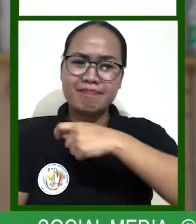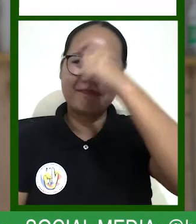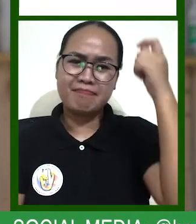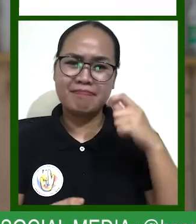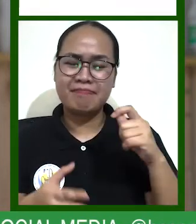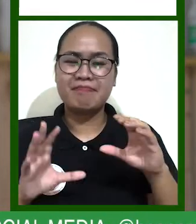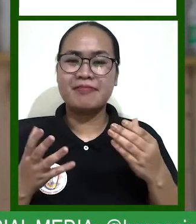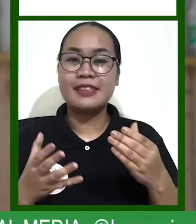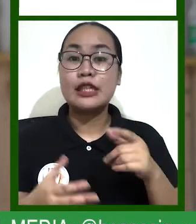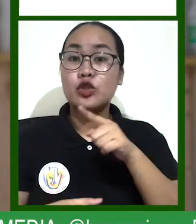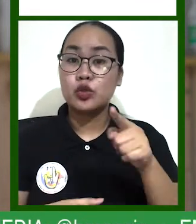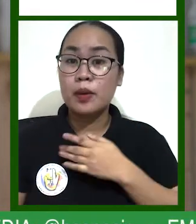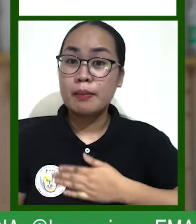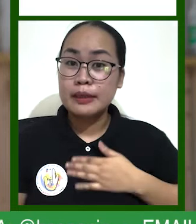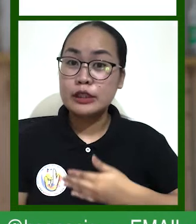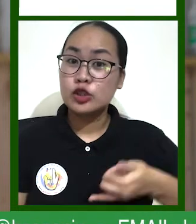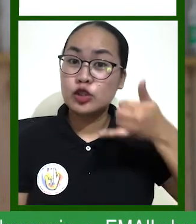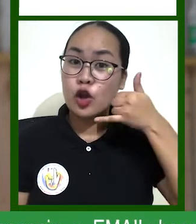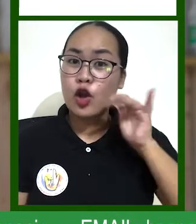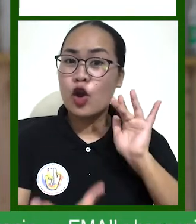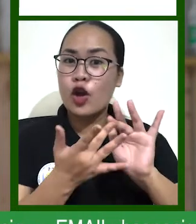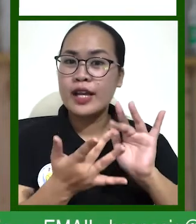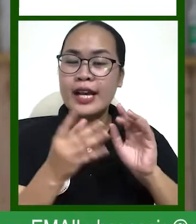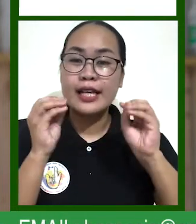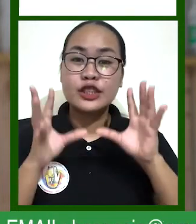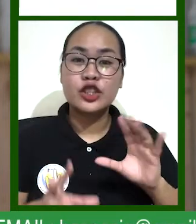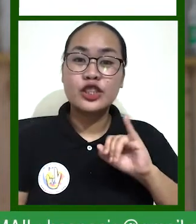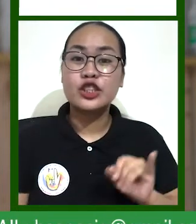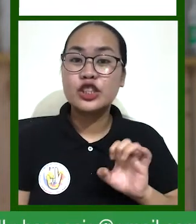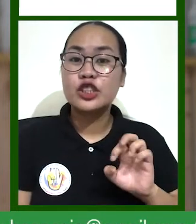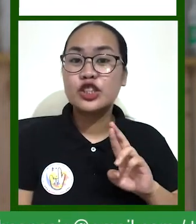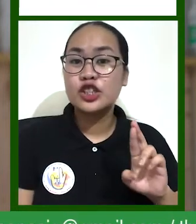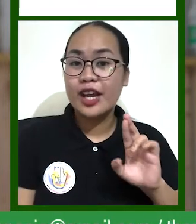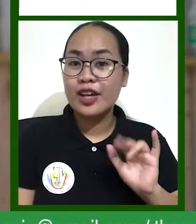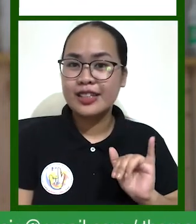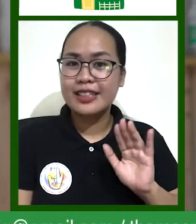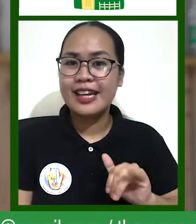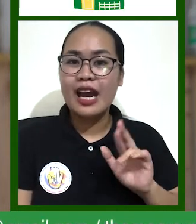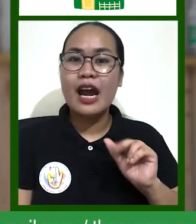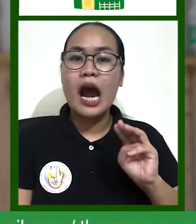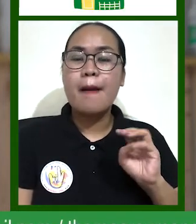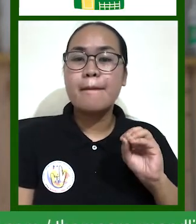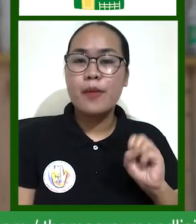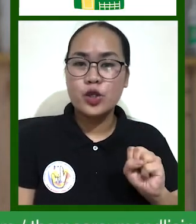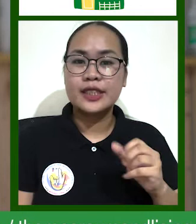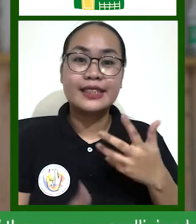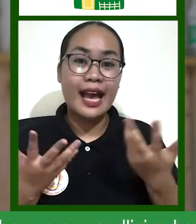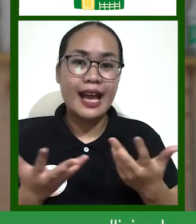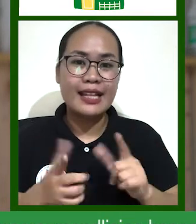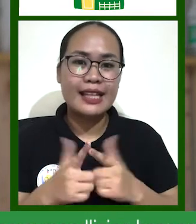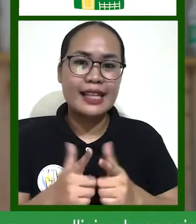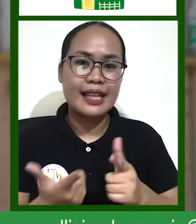Teacher Jerry Ramos. Doon siya sa ating BSA Library. Or makikita nyo naman po sa ating mga pinost sa Facebook, no, yung mga